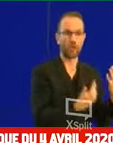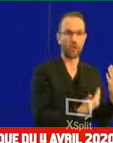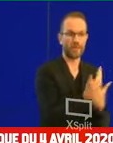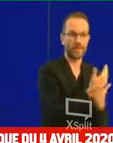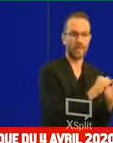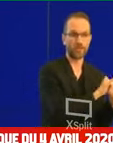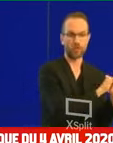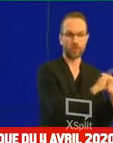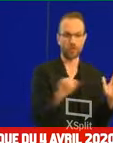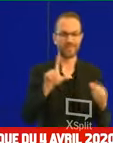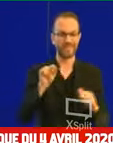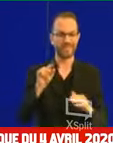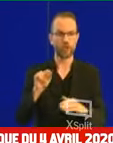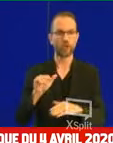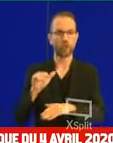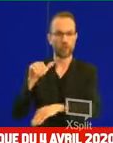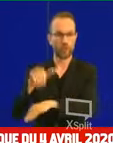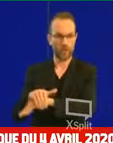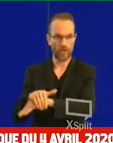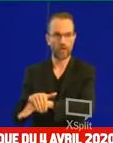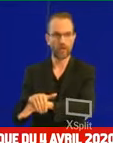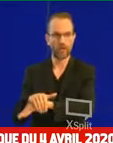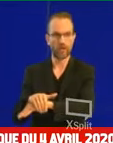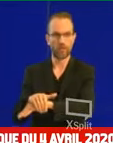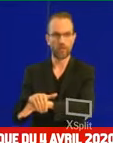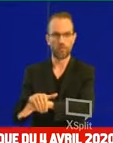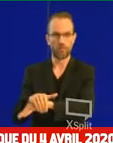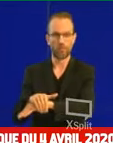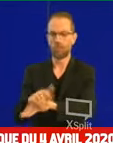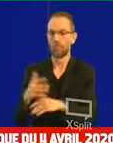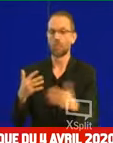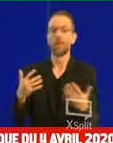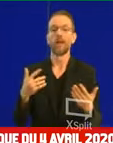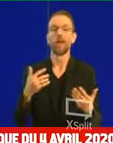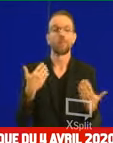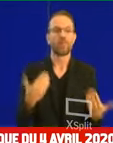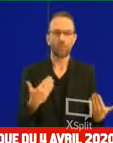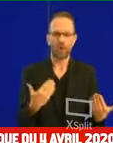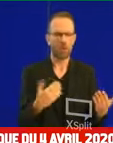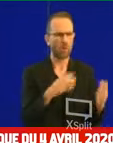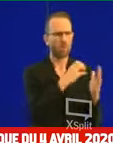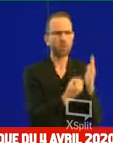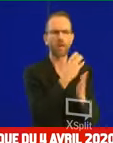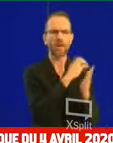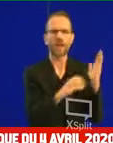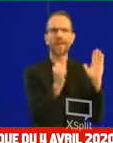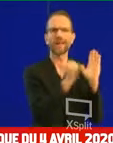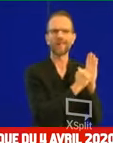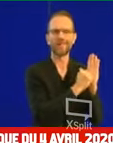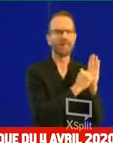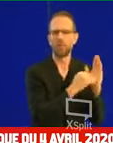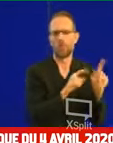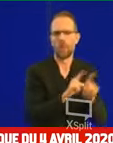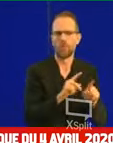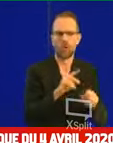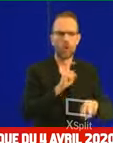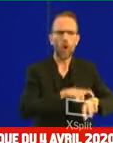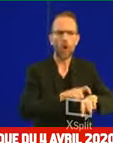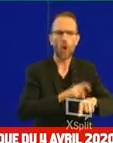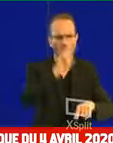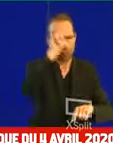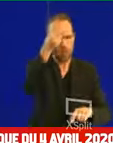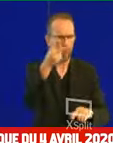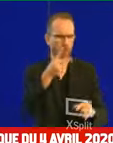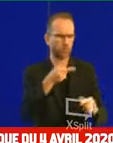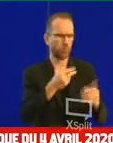d'ouverture pour ce qui est des magasins de nuit il est précisé néanmoins que ceux ci doivent fermer à 22h les